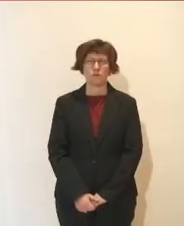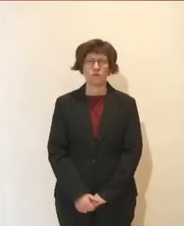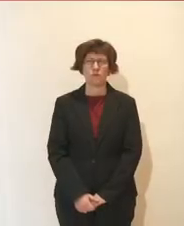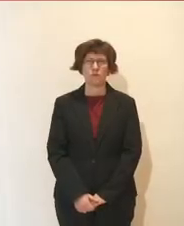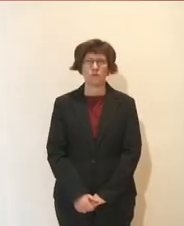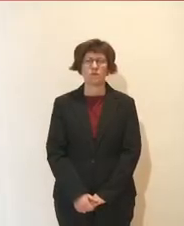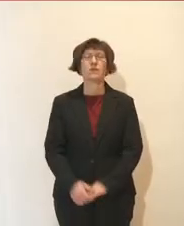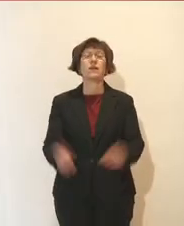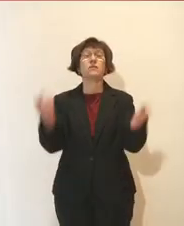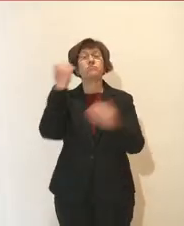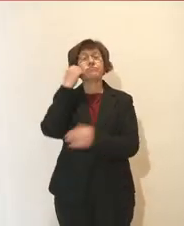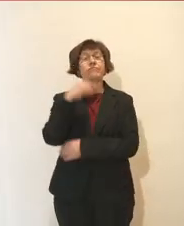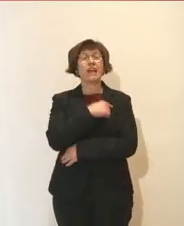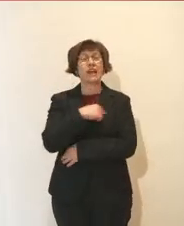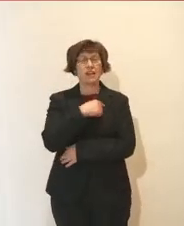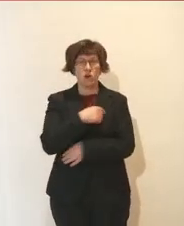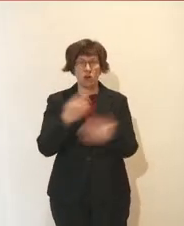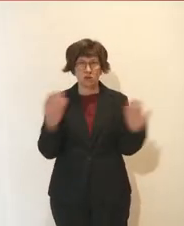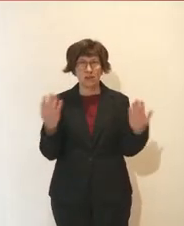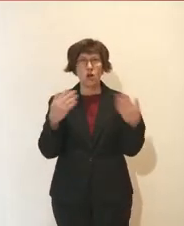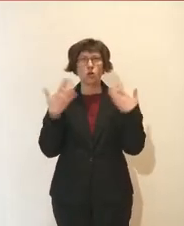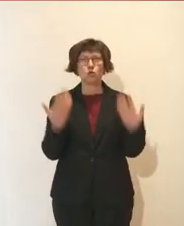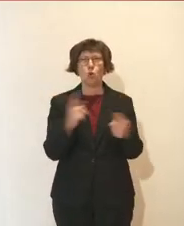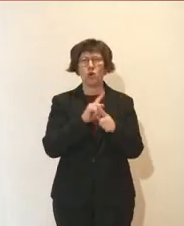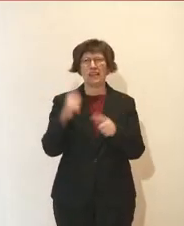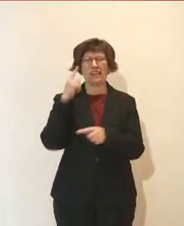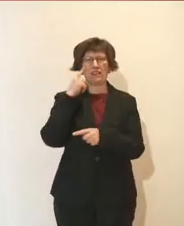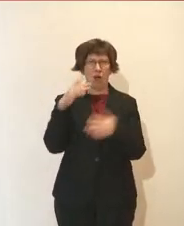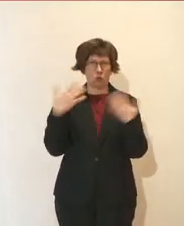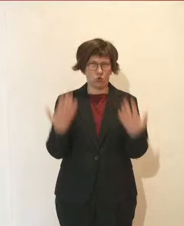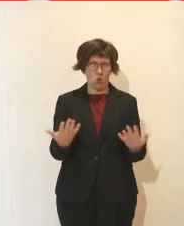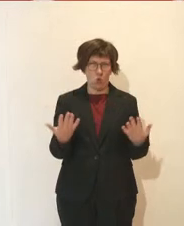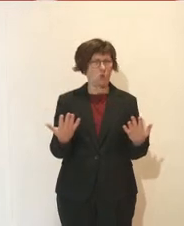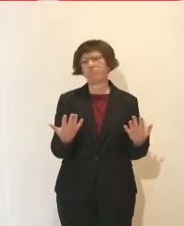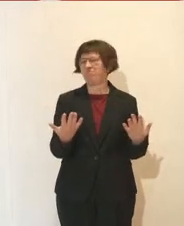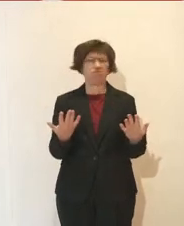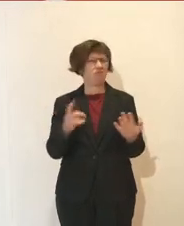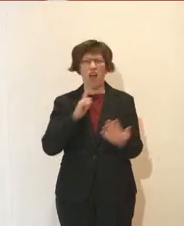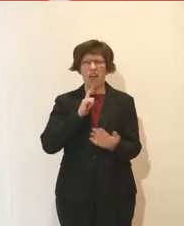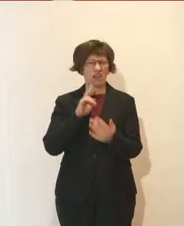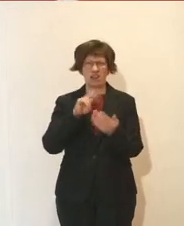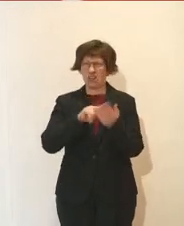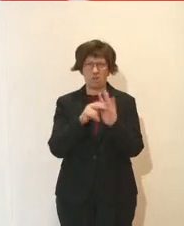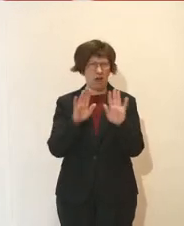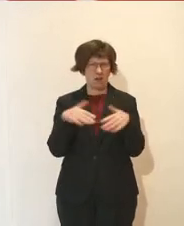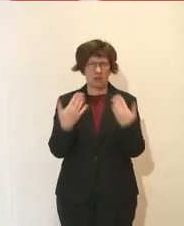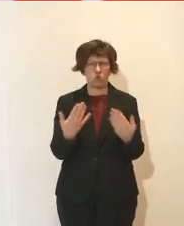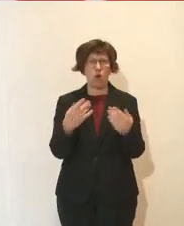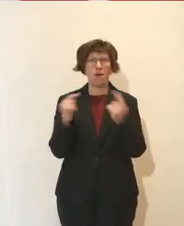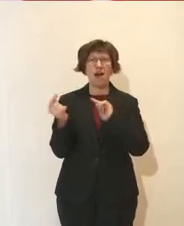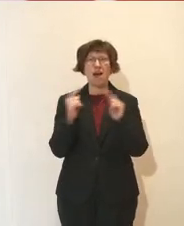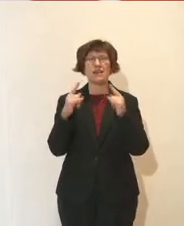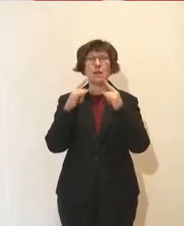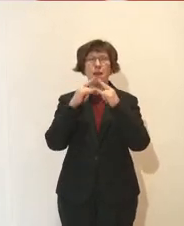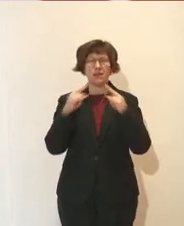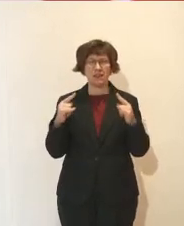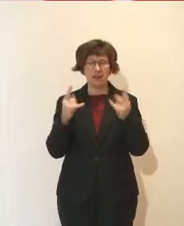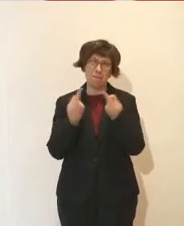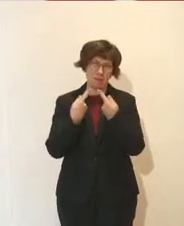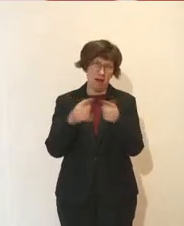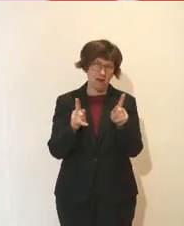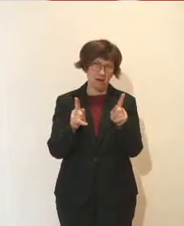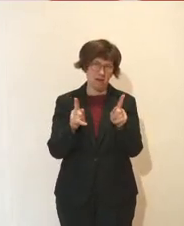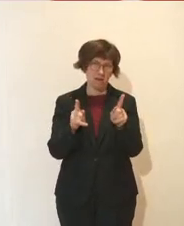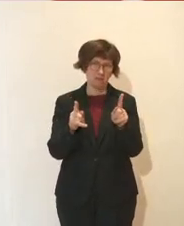liebe genossen genossen so hatten wir uns das nicht gedacht eigentlich aber dieses debatten kempf ist anders